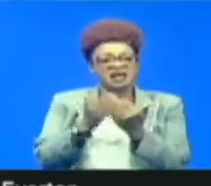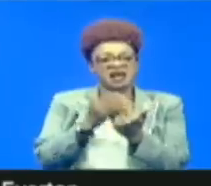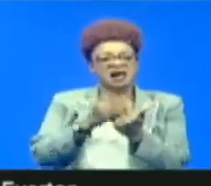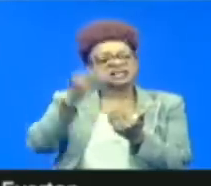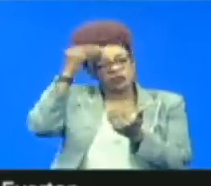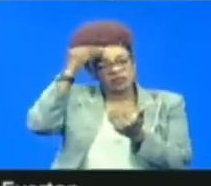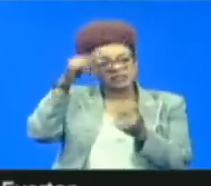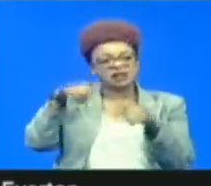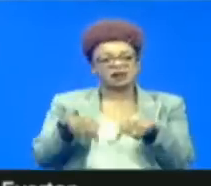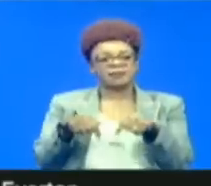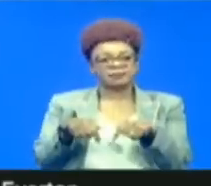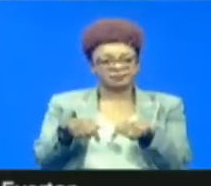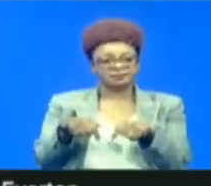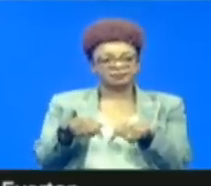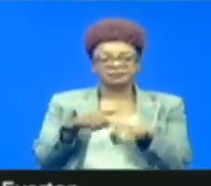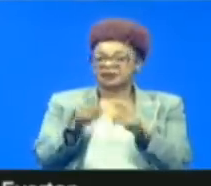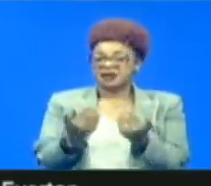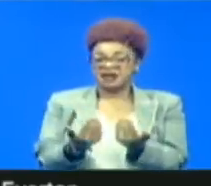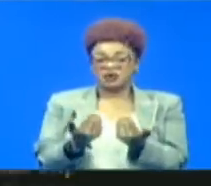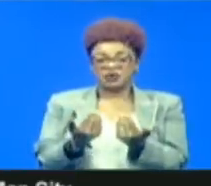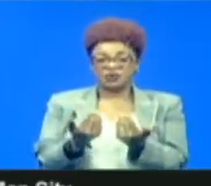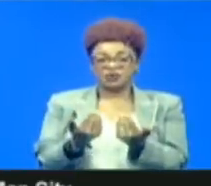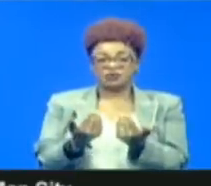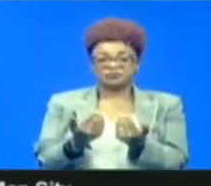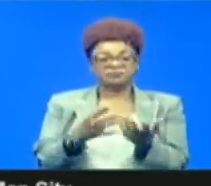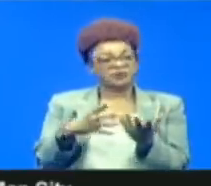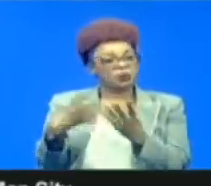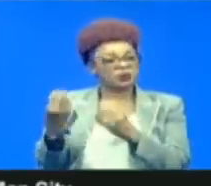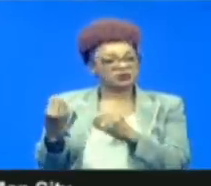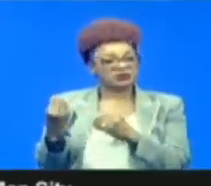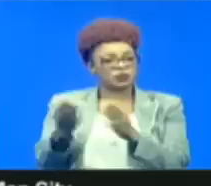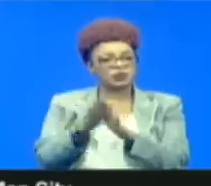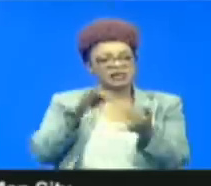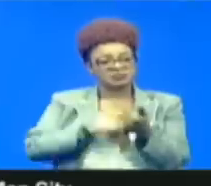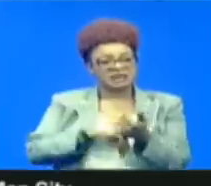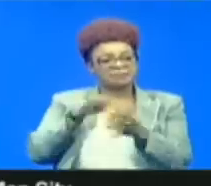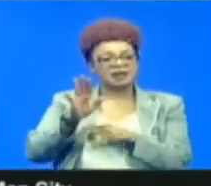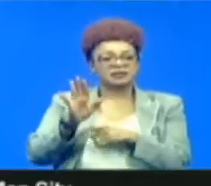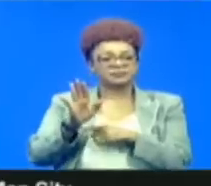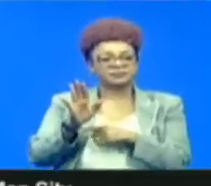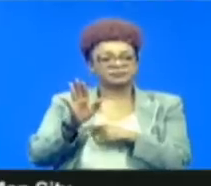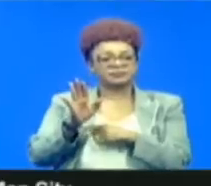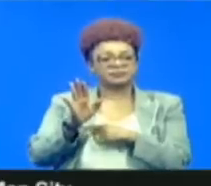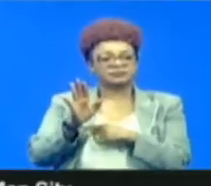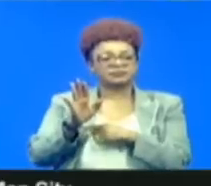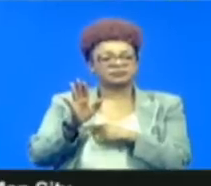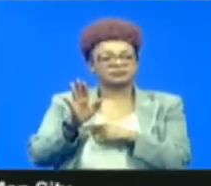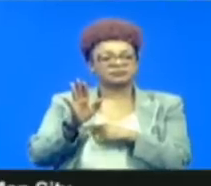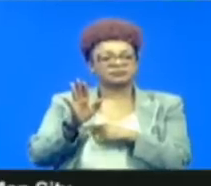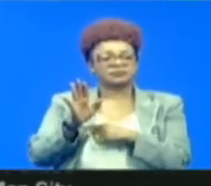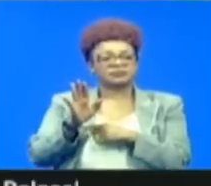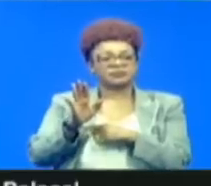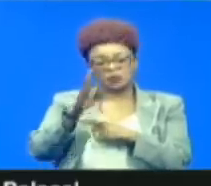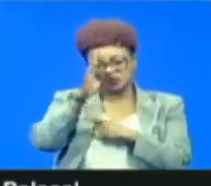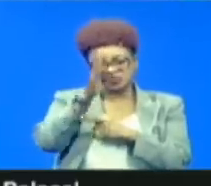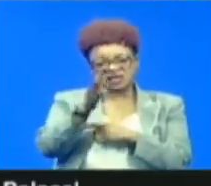nikamsomesha. Lakini sasa alienda huko na wakaenda na bwana yake. Sasa Jumapili saa